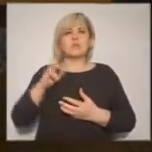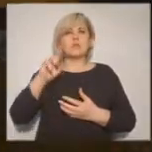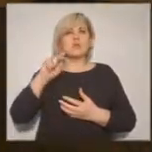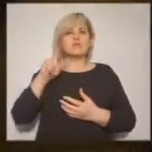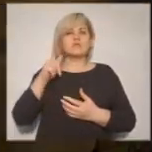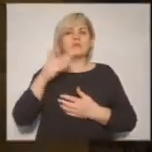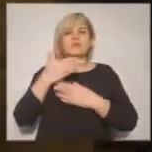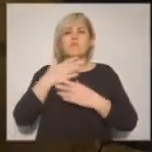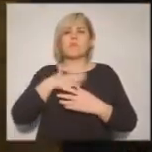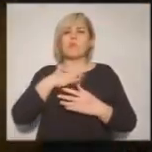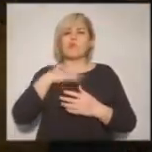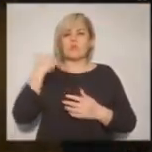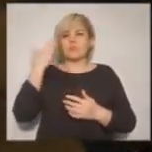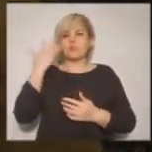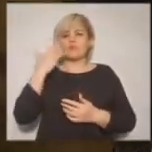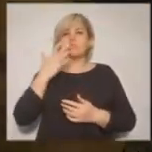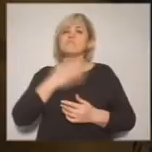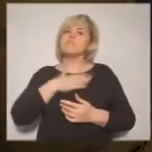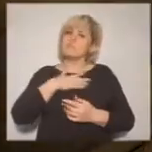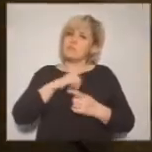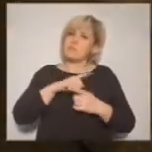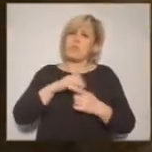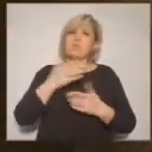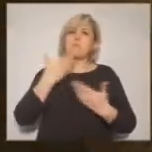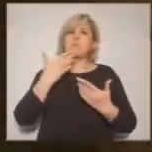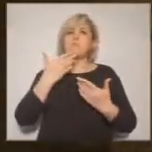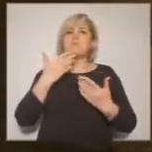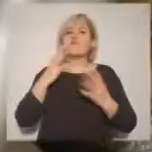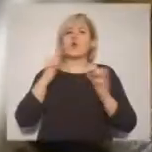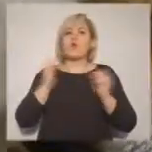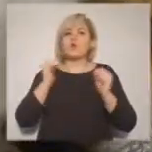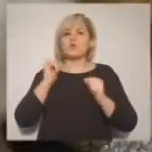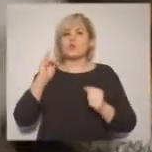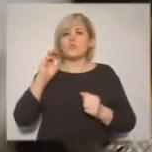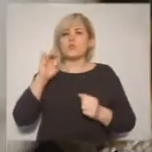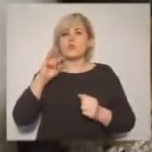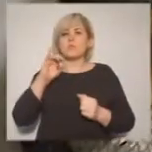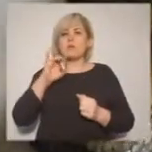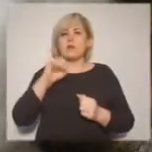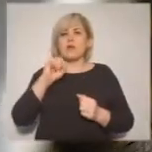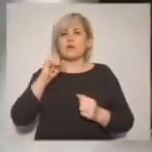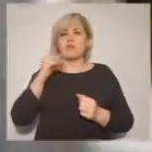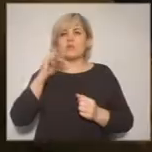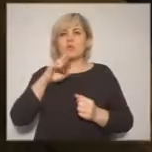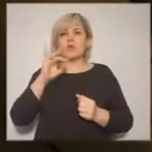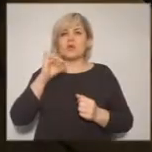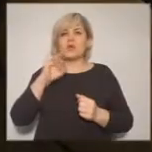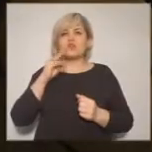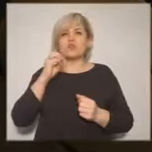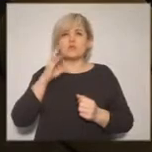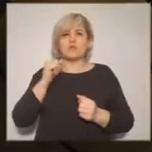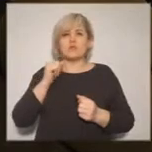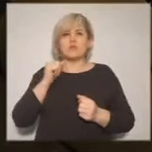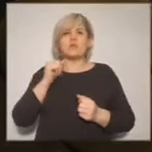Язь – рыба моей мечты. Моей. Мы в холодильнике у фермера Анатолия Райшина. За свою жизнь он засолил не один центнер